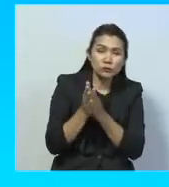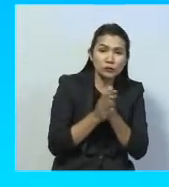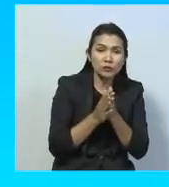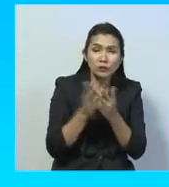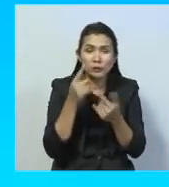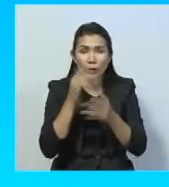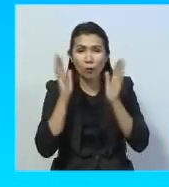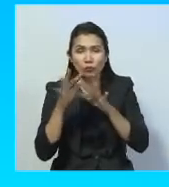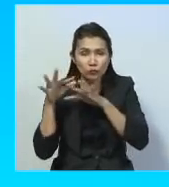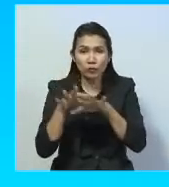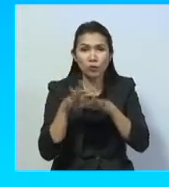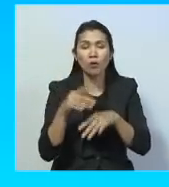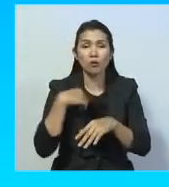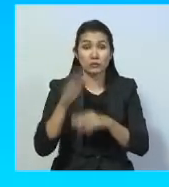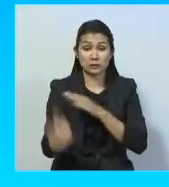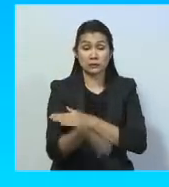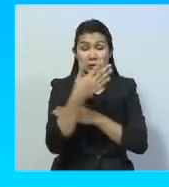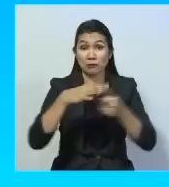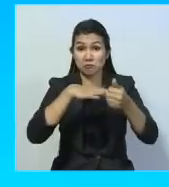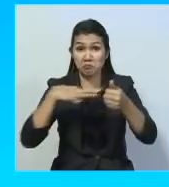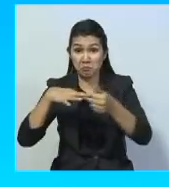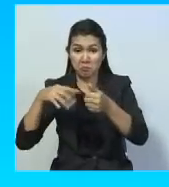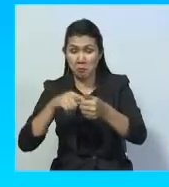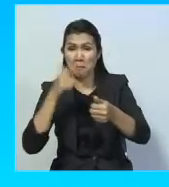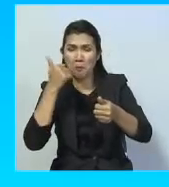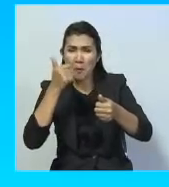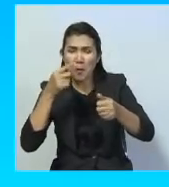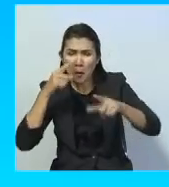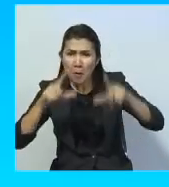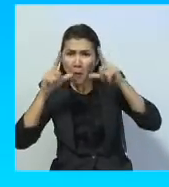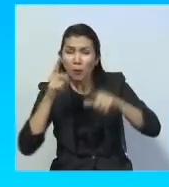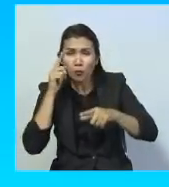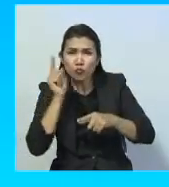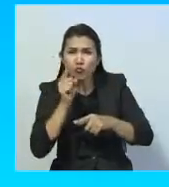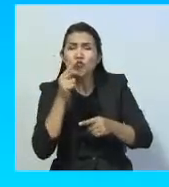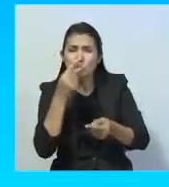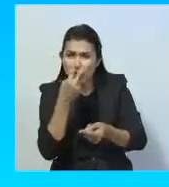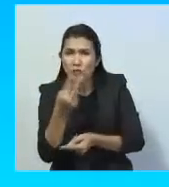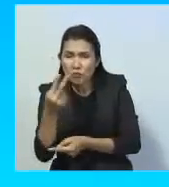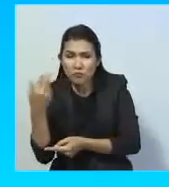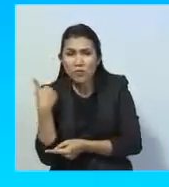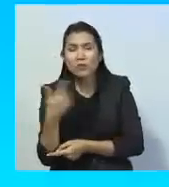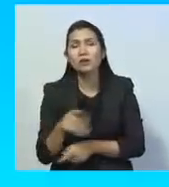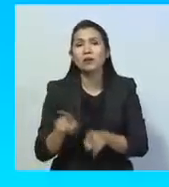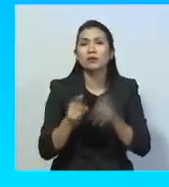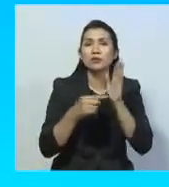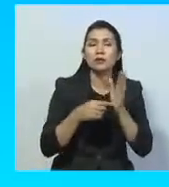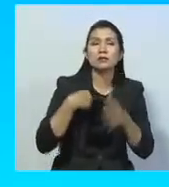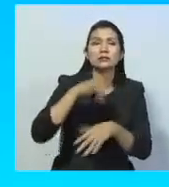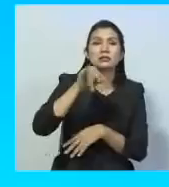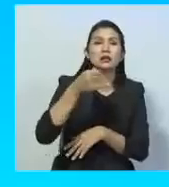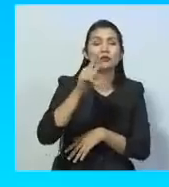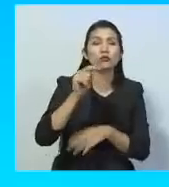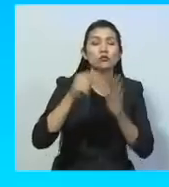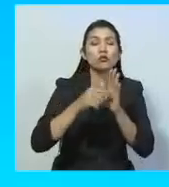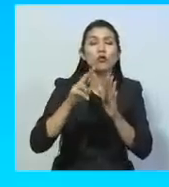แต่ว่าช่วงเช้ามีแกนนำคนสำคัญหลายๆคนที่เรียกว่าเป็นแกนนำทางการเมืองแล้วก็ได้รับความสนใจนะคะไม่ว่าจะเป็นนายจตุรนต์ฉ